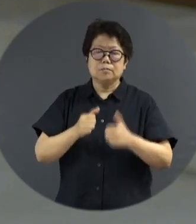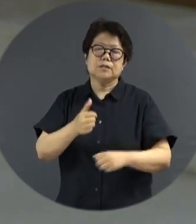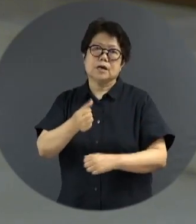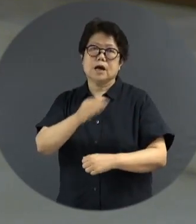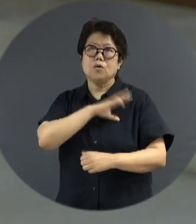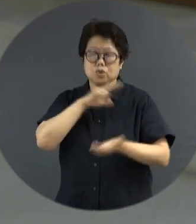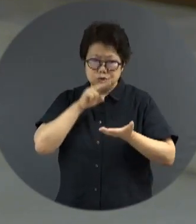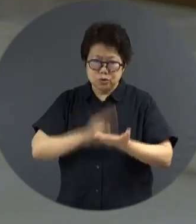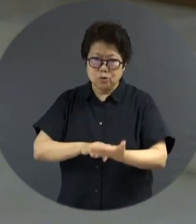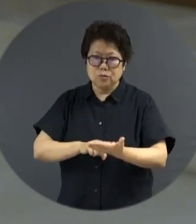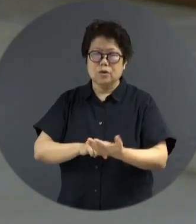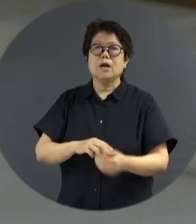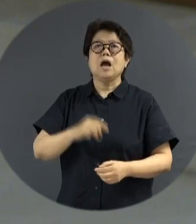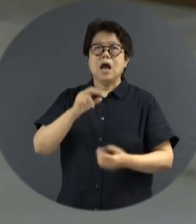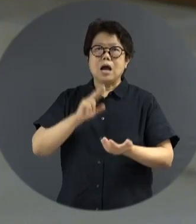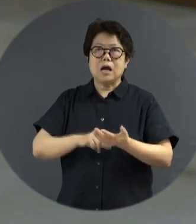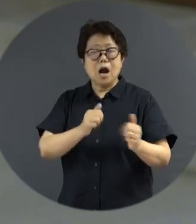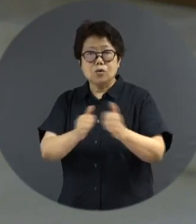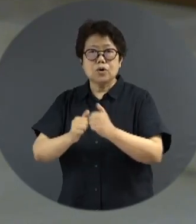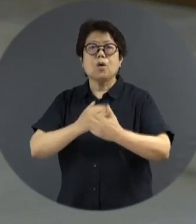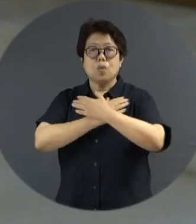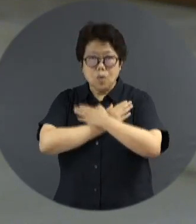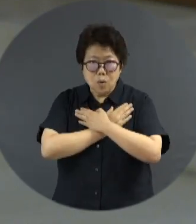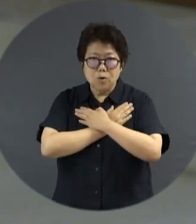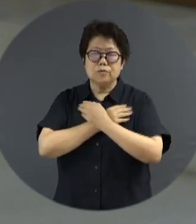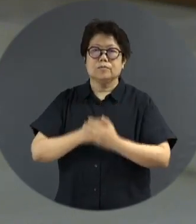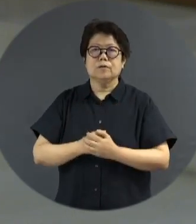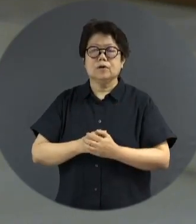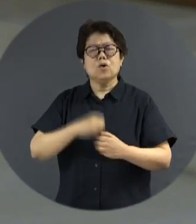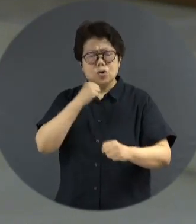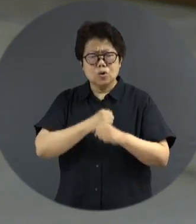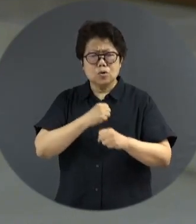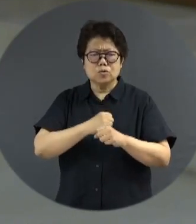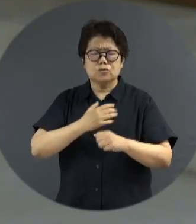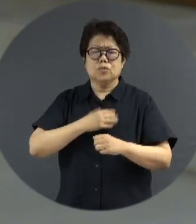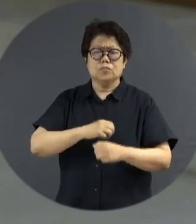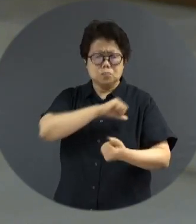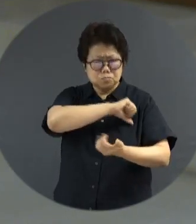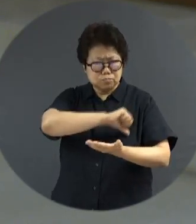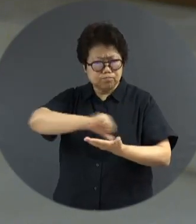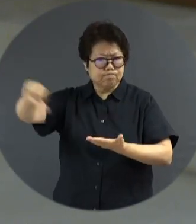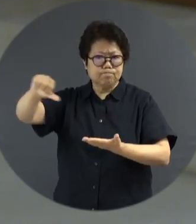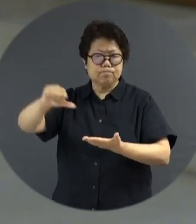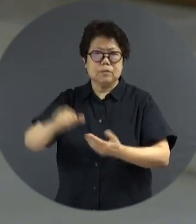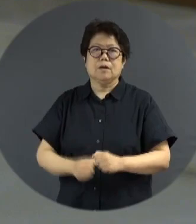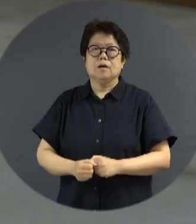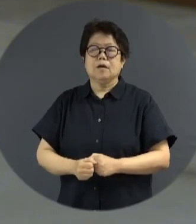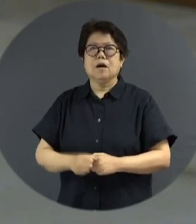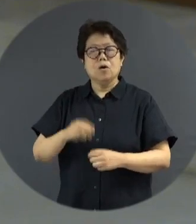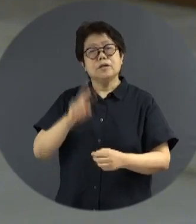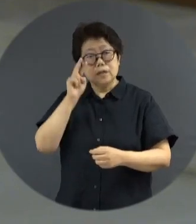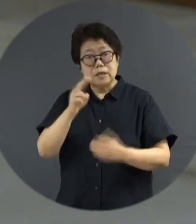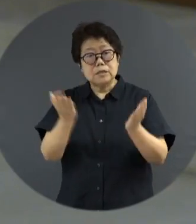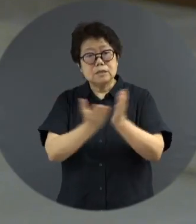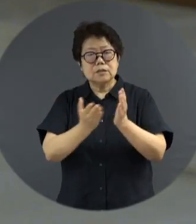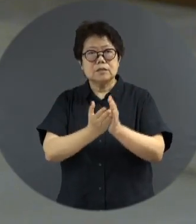任和教友对他的爱戴，使到他的工作顺利，能够见证了扩建工程的